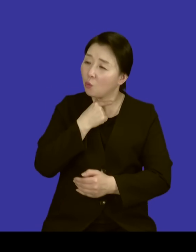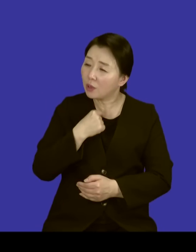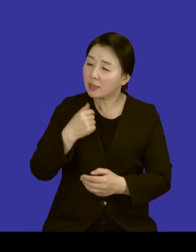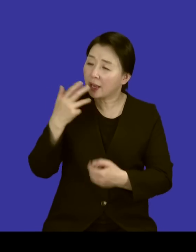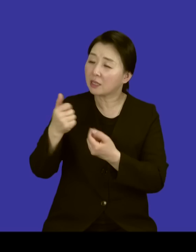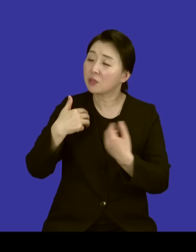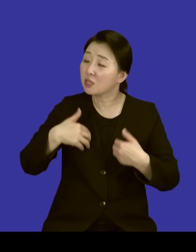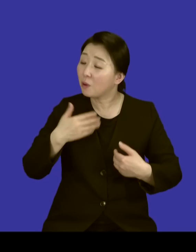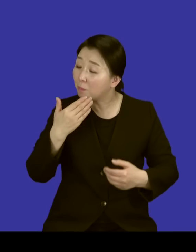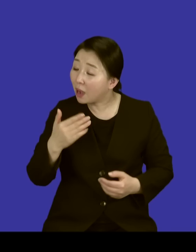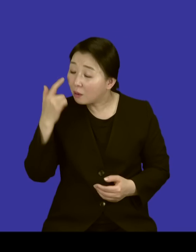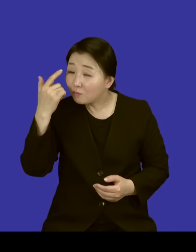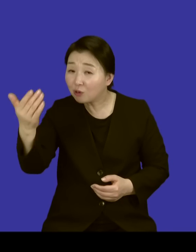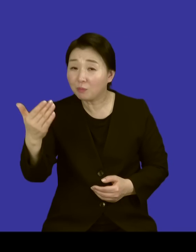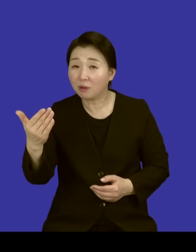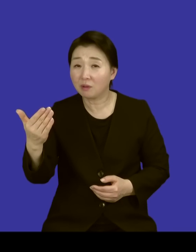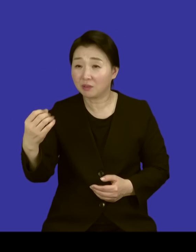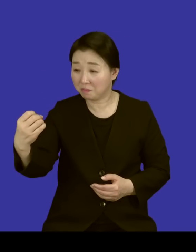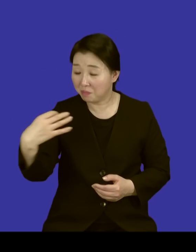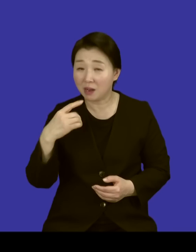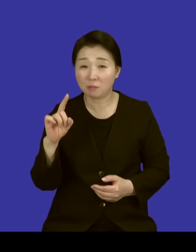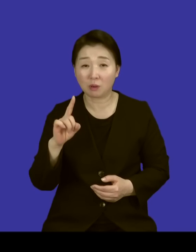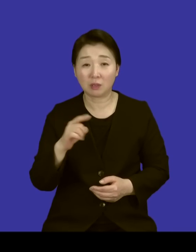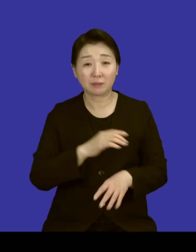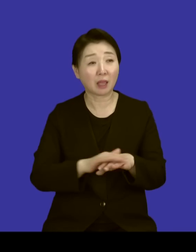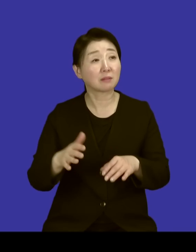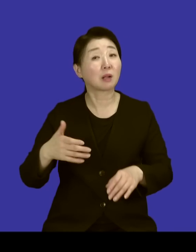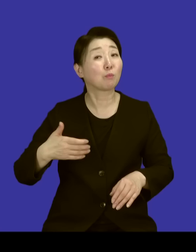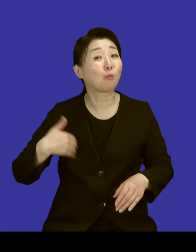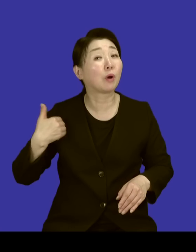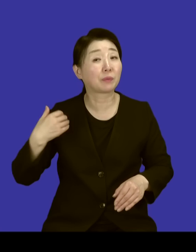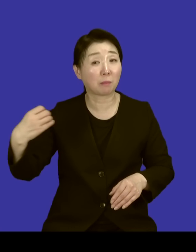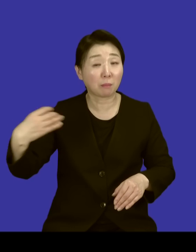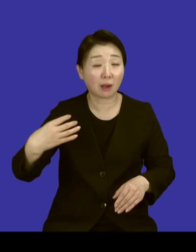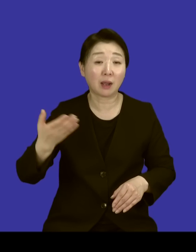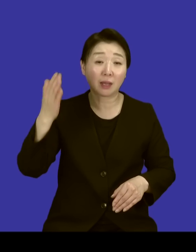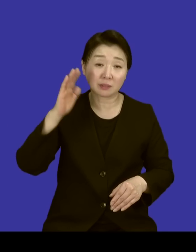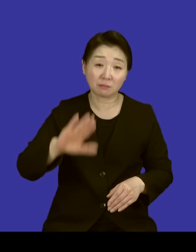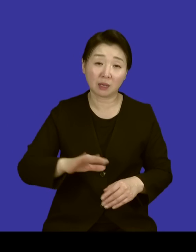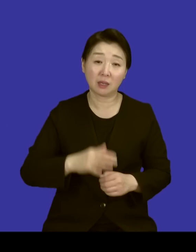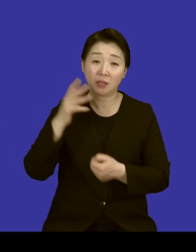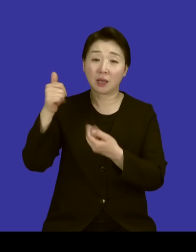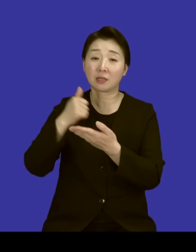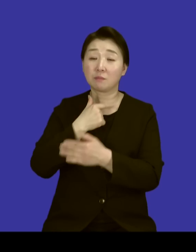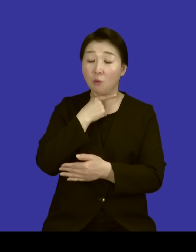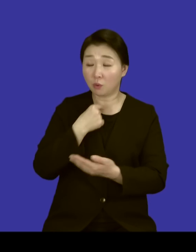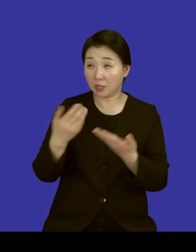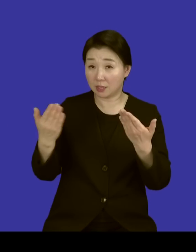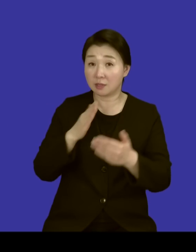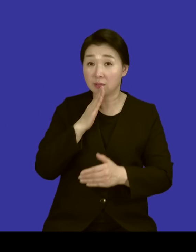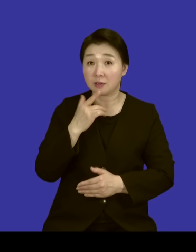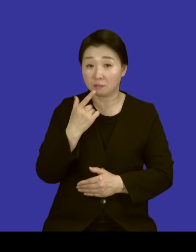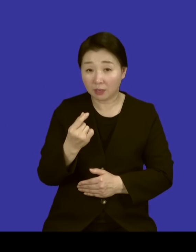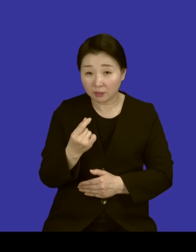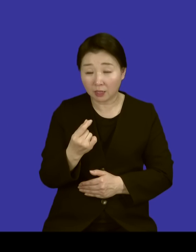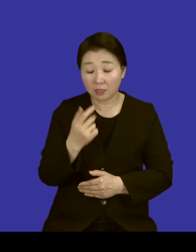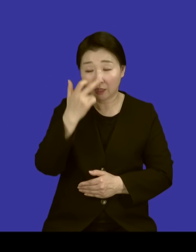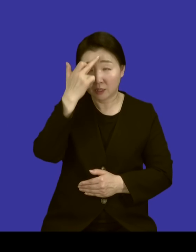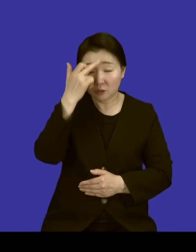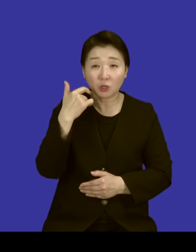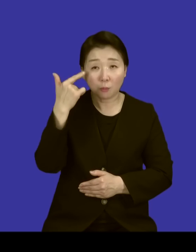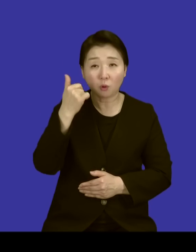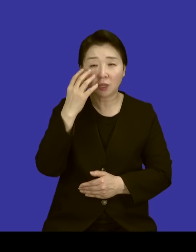여쭤봤더니 예. 총장님이 그러시더라고요. 나는 잘 모르겠다. 근데 하나님이 원하시는 일이라면 최